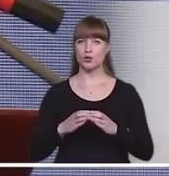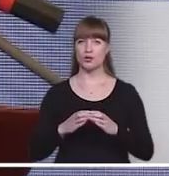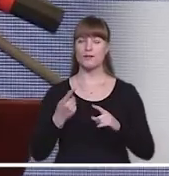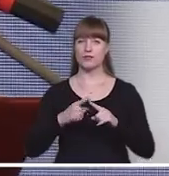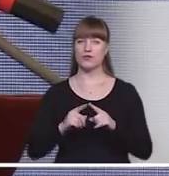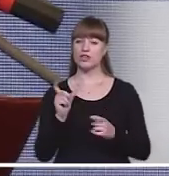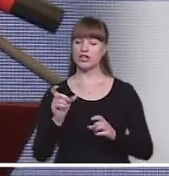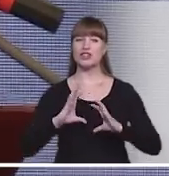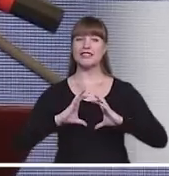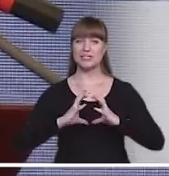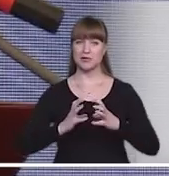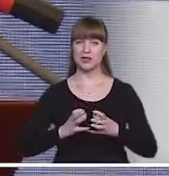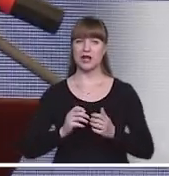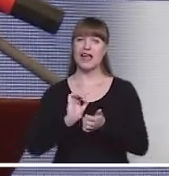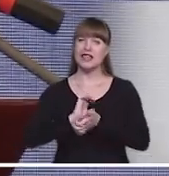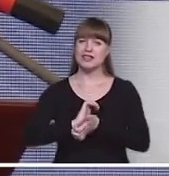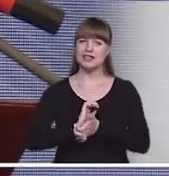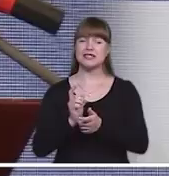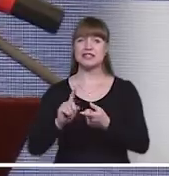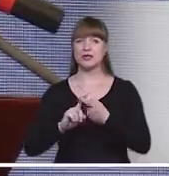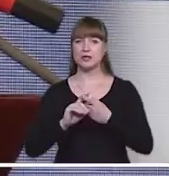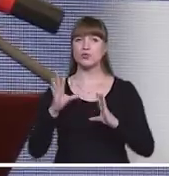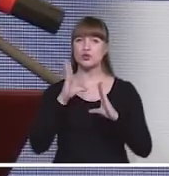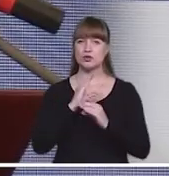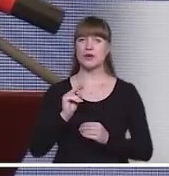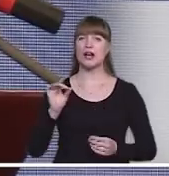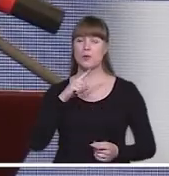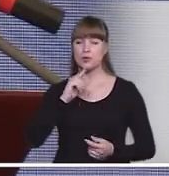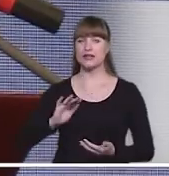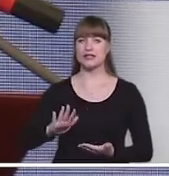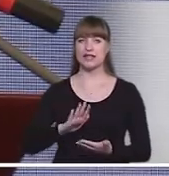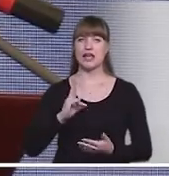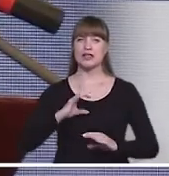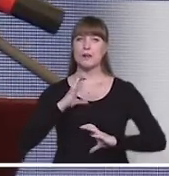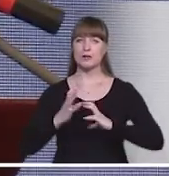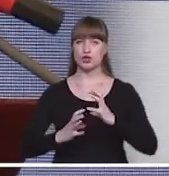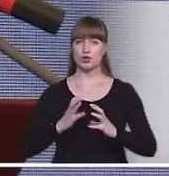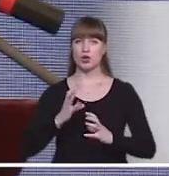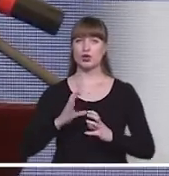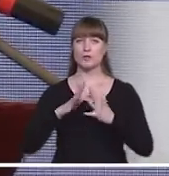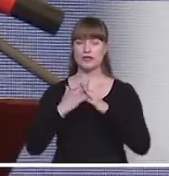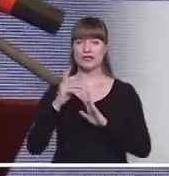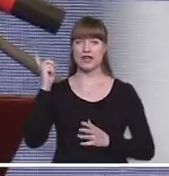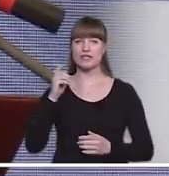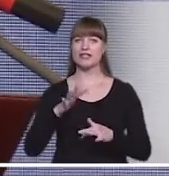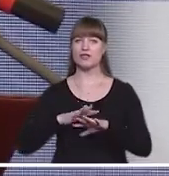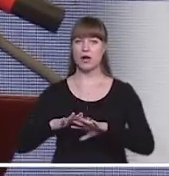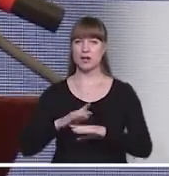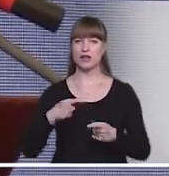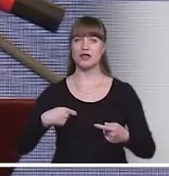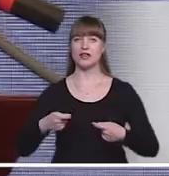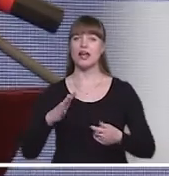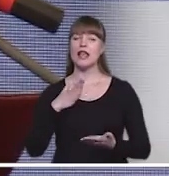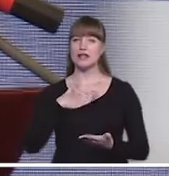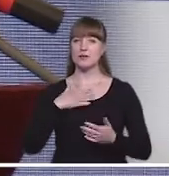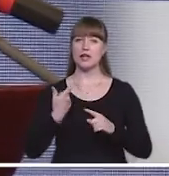этой части мира – тесно переплетен с успехом России на международном сельскохозяйственном рынке.